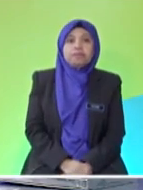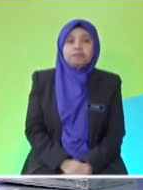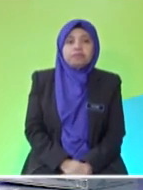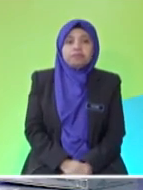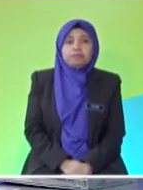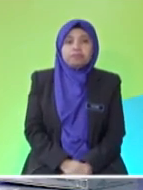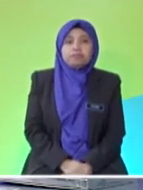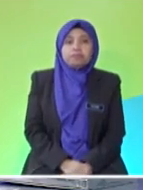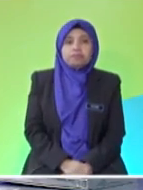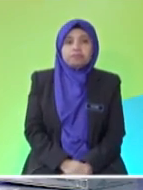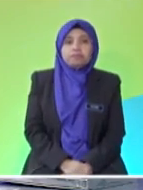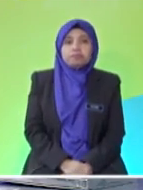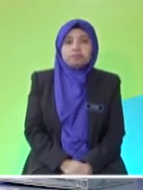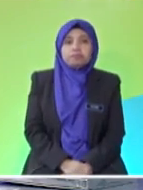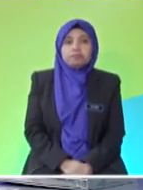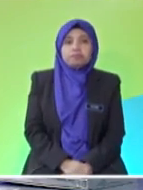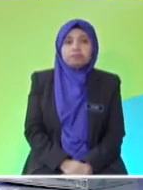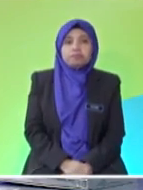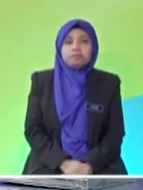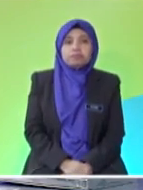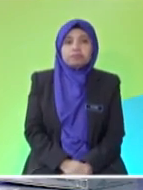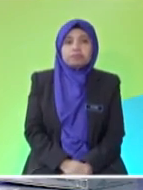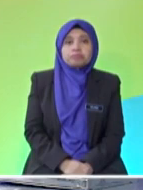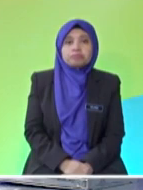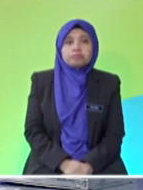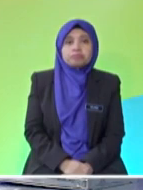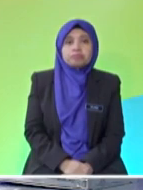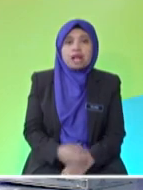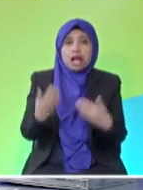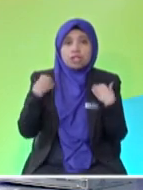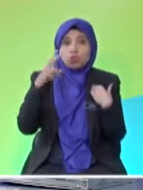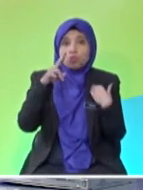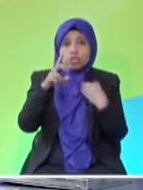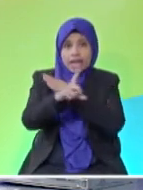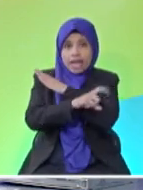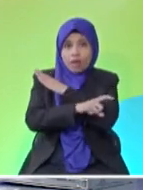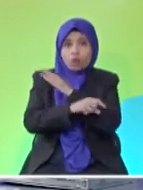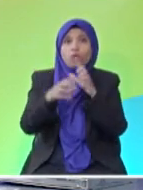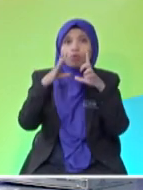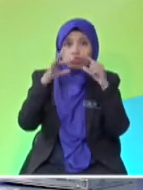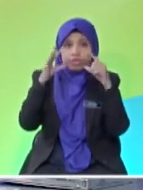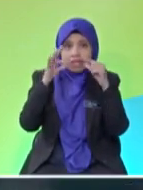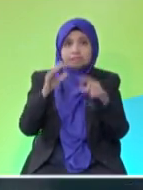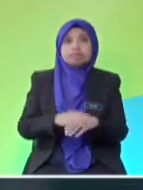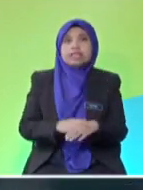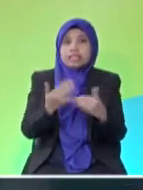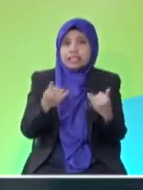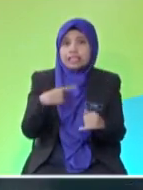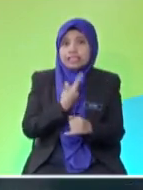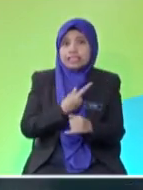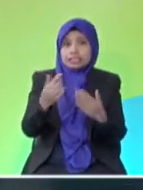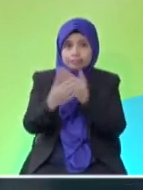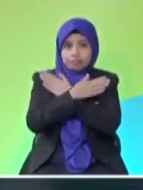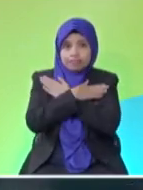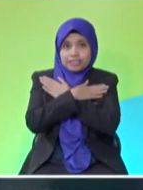ekor kucing dan lagi satu ekor kucing Baiklah terima kasih Cikgu di tengah benci banget lagi sekali